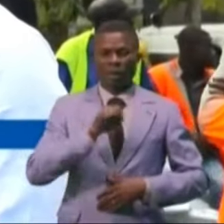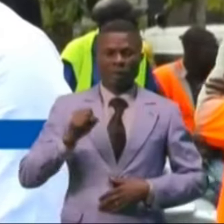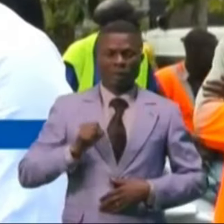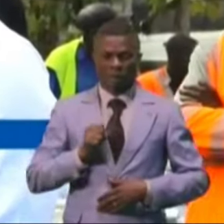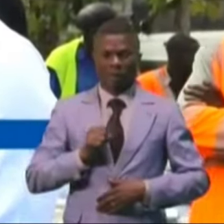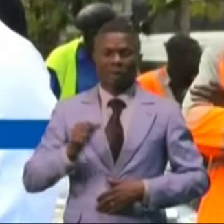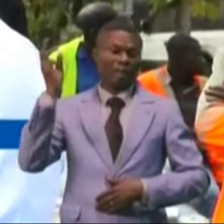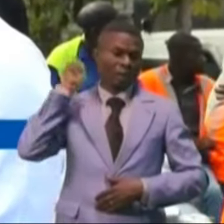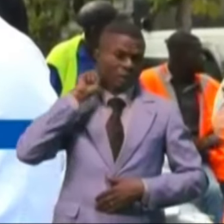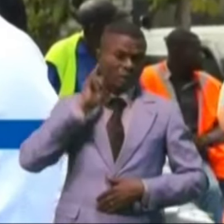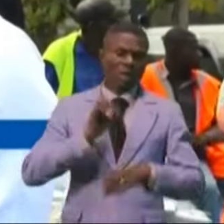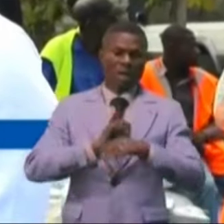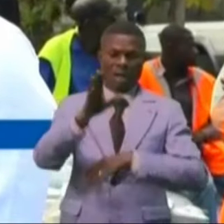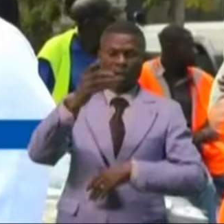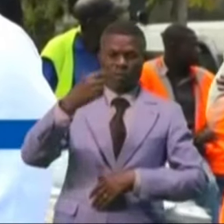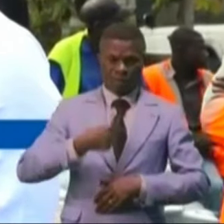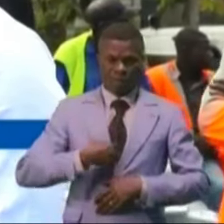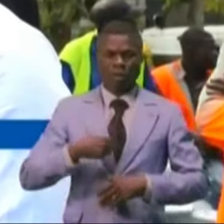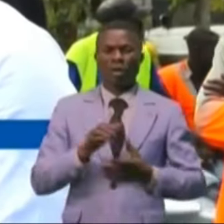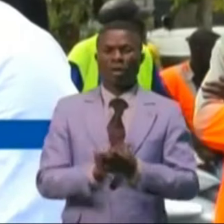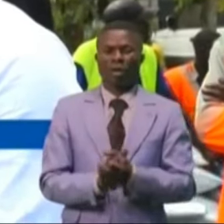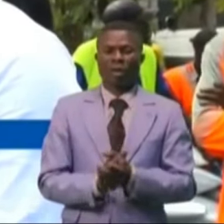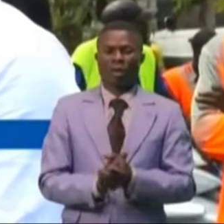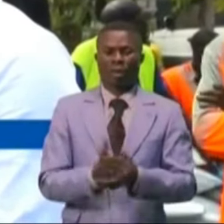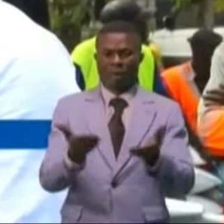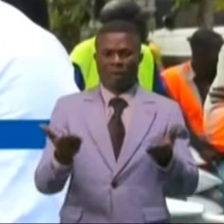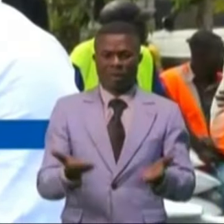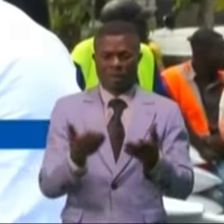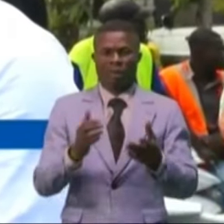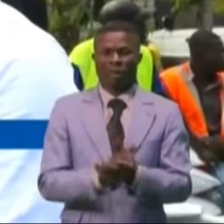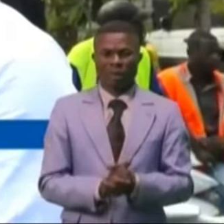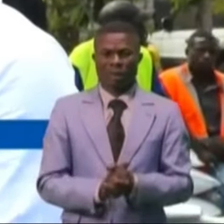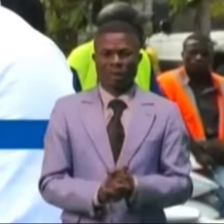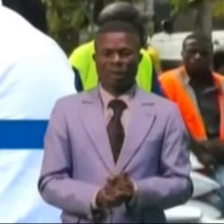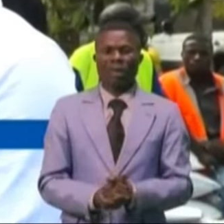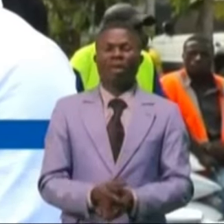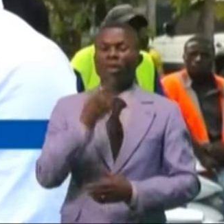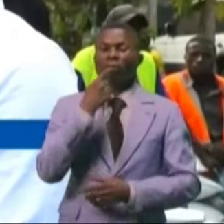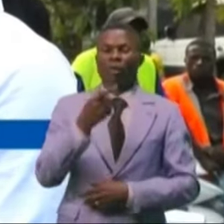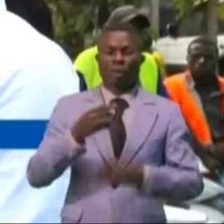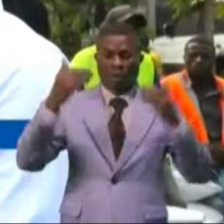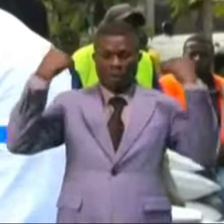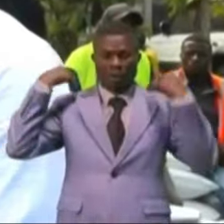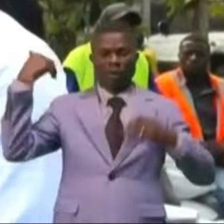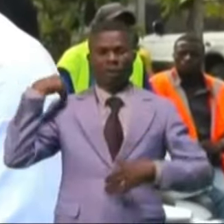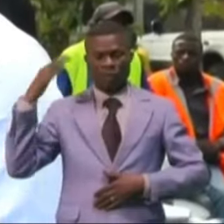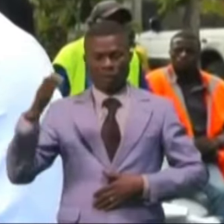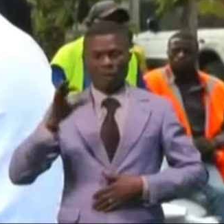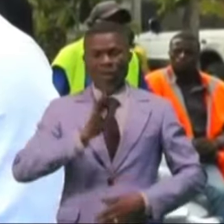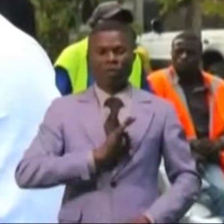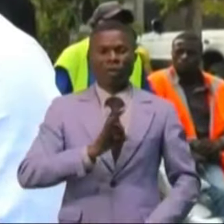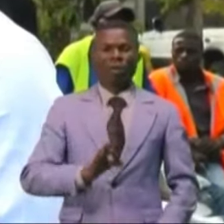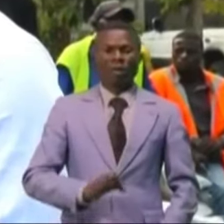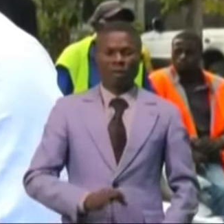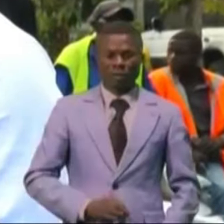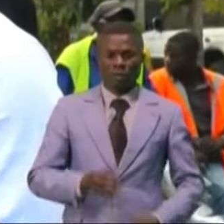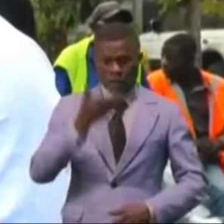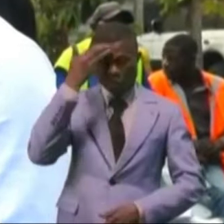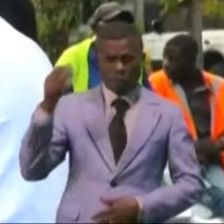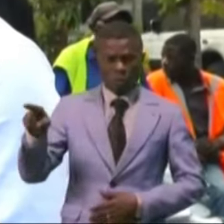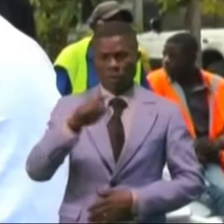président Ouetou. Le sénateur Augustin Kabuya nous a chargé de vous dire que le chef de l'État, Félix Antoine Tshisekedi